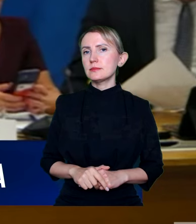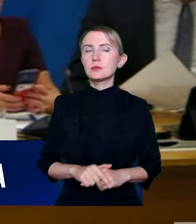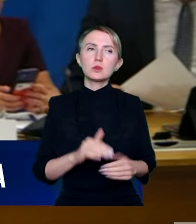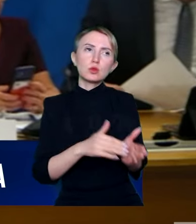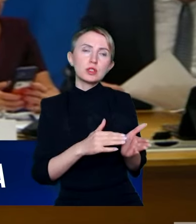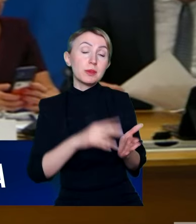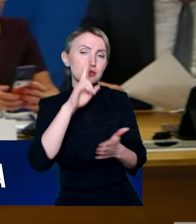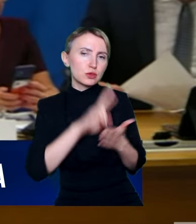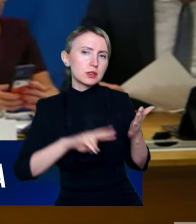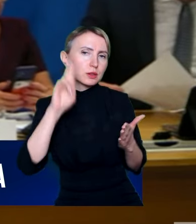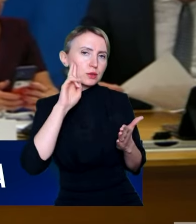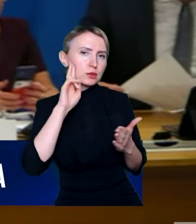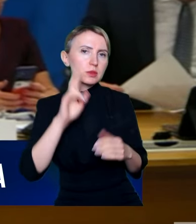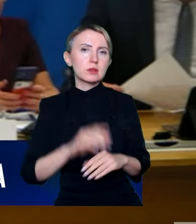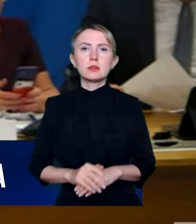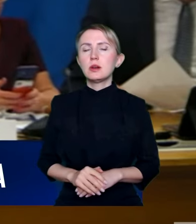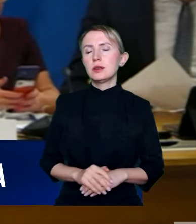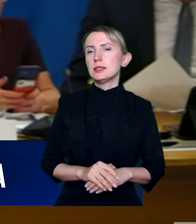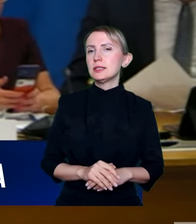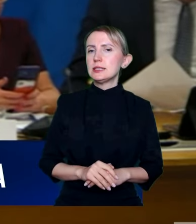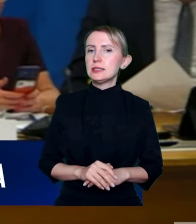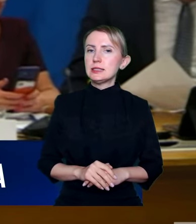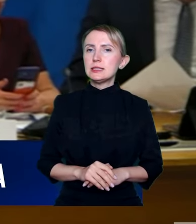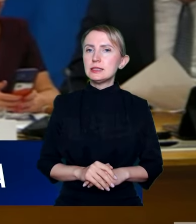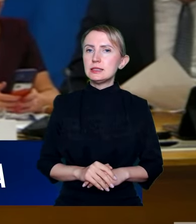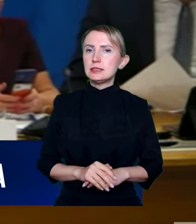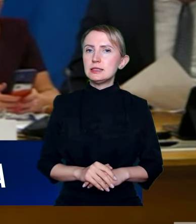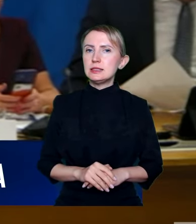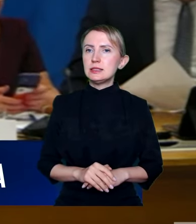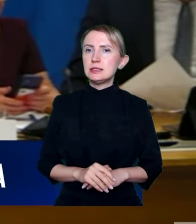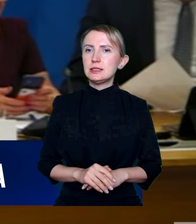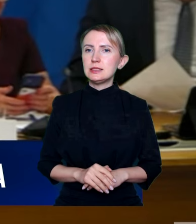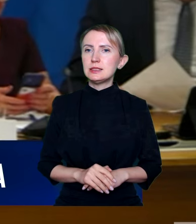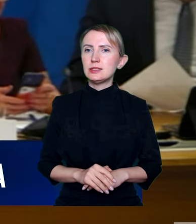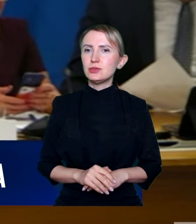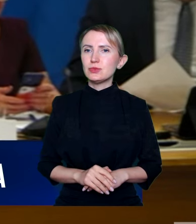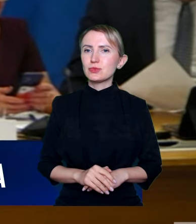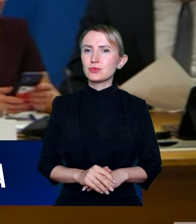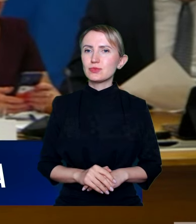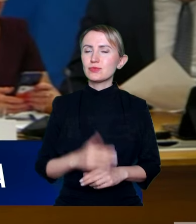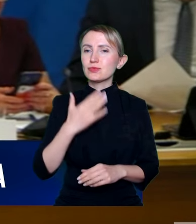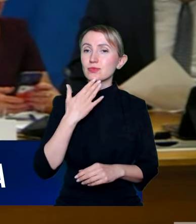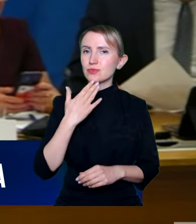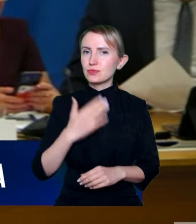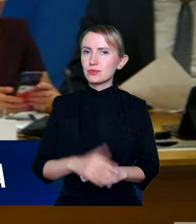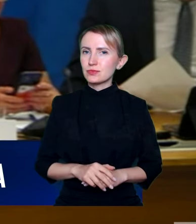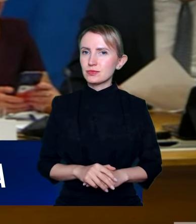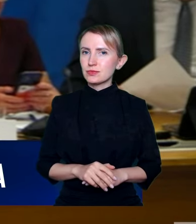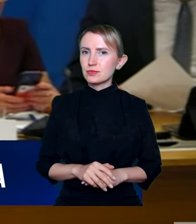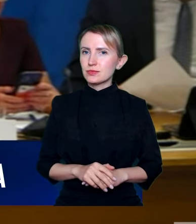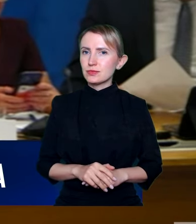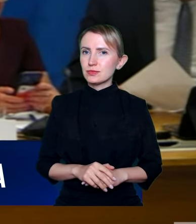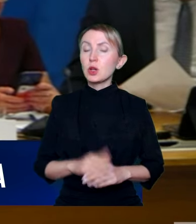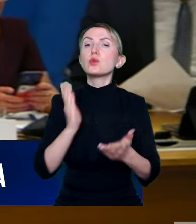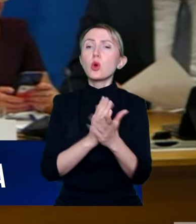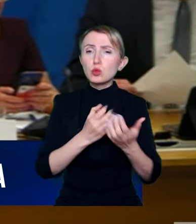książek. Ale po... Dziękuję bardzo. Dziękuję bardzo. Pani Dubejko jest dyrektorem departamentu. Dobrze, już mi pan to